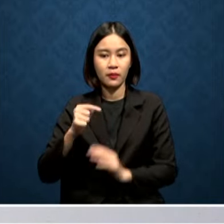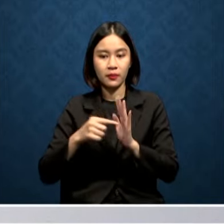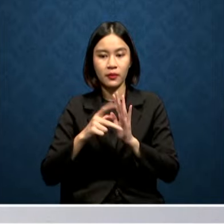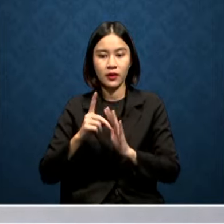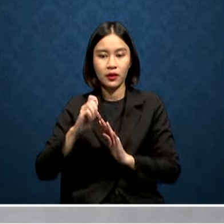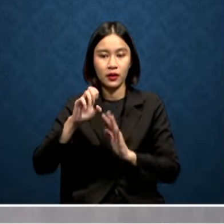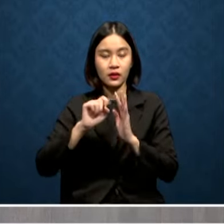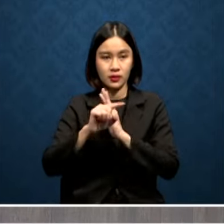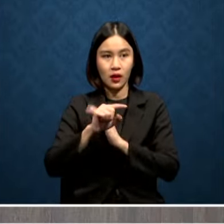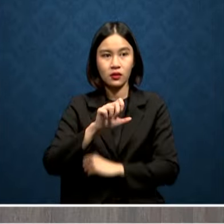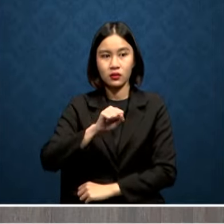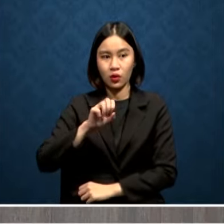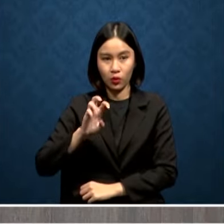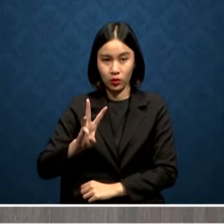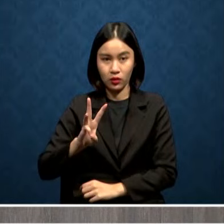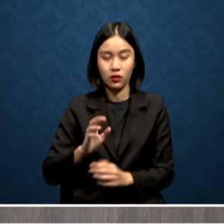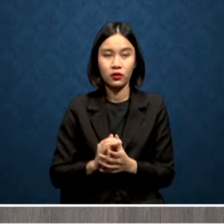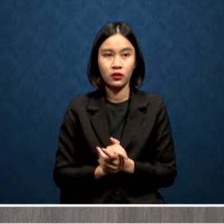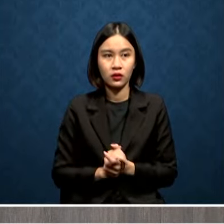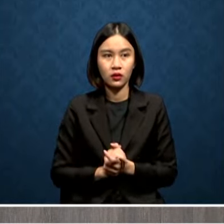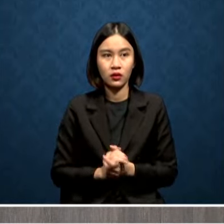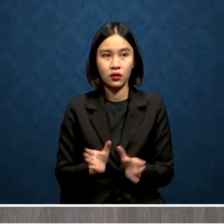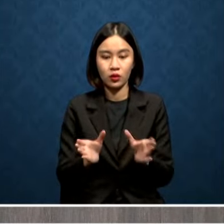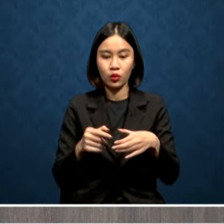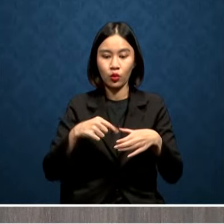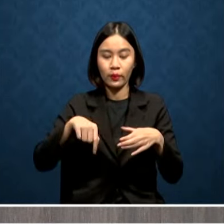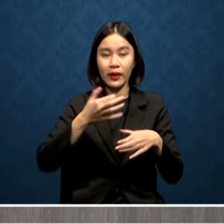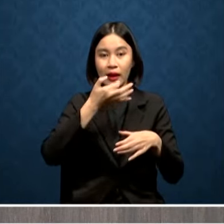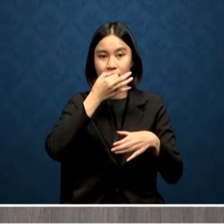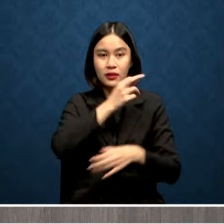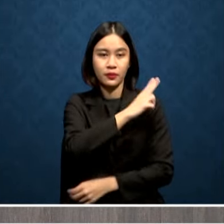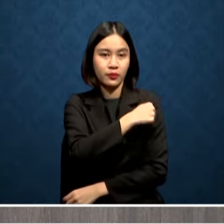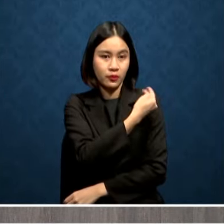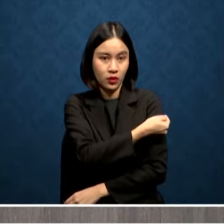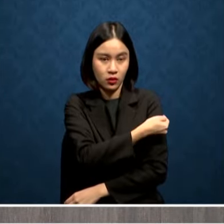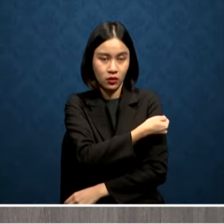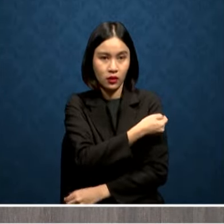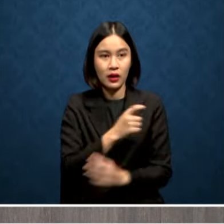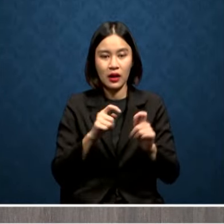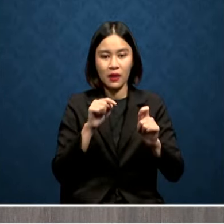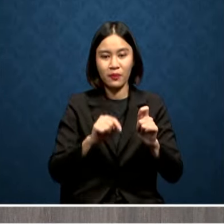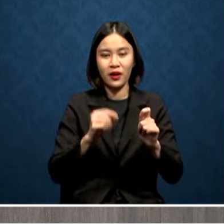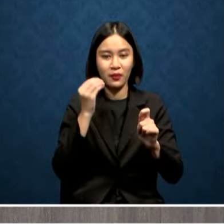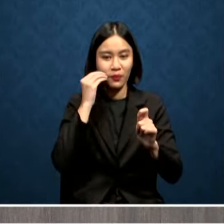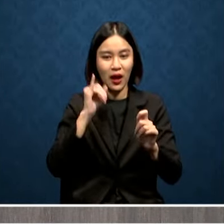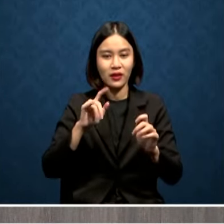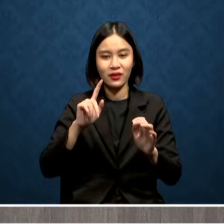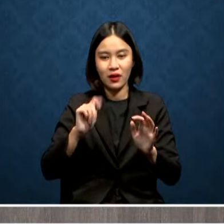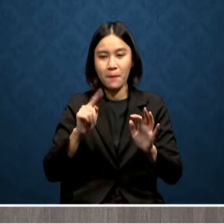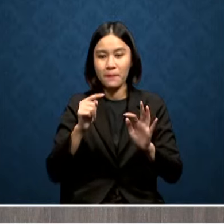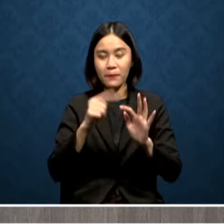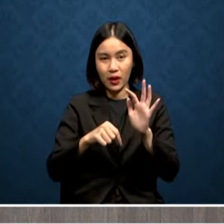สมาชิกวุฒิสภากลุ่มอาชีพสาธารณสุขจากอำเภอบ้านไผ่จังหวัด